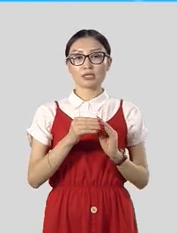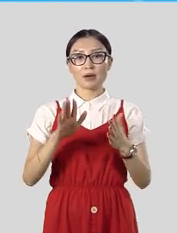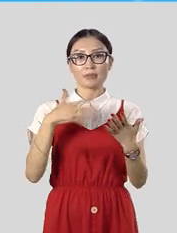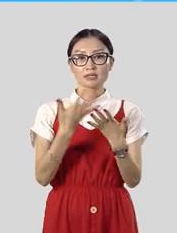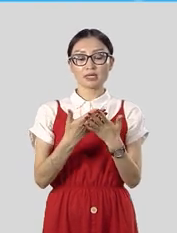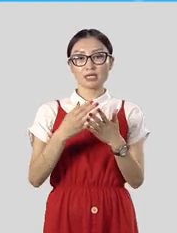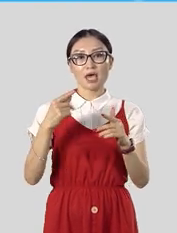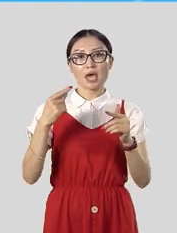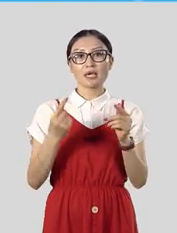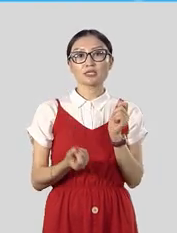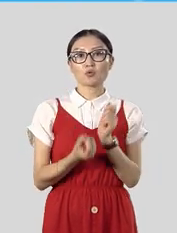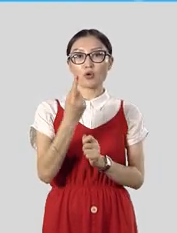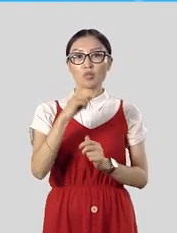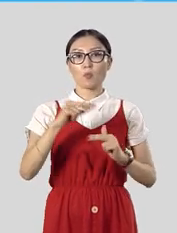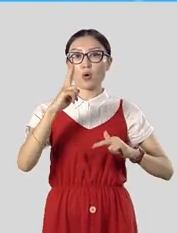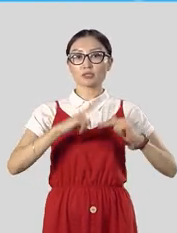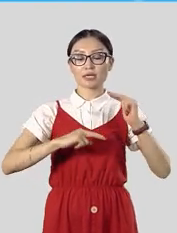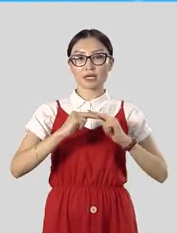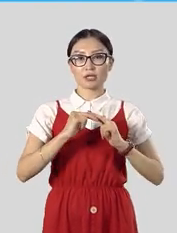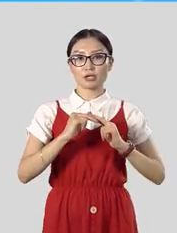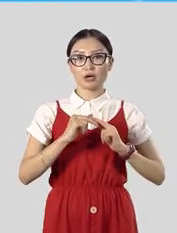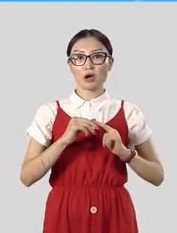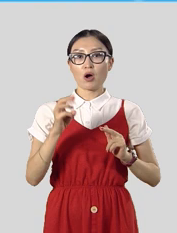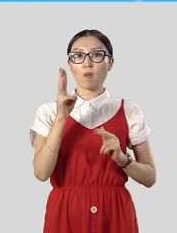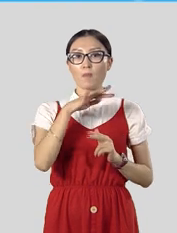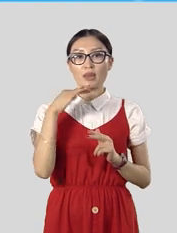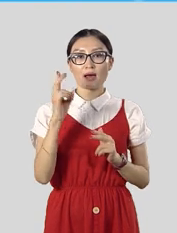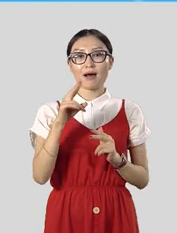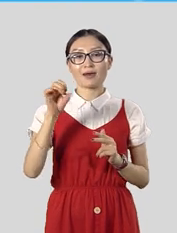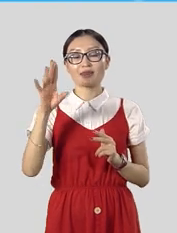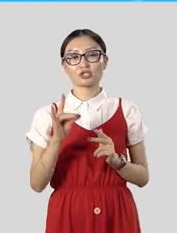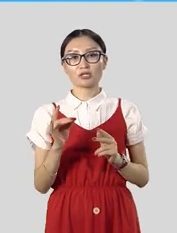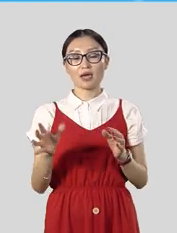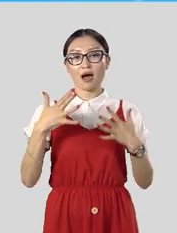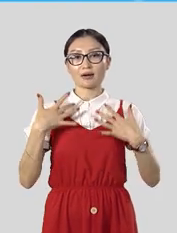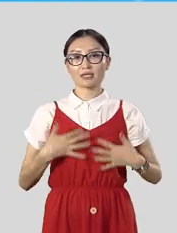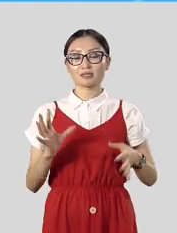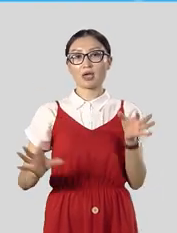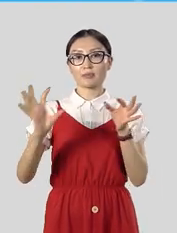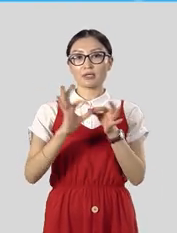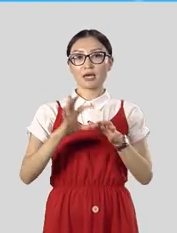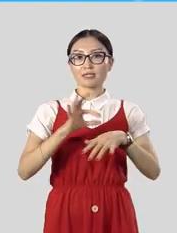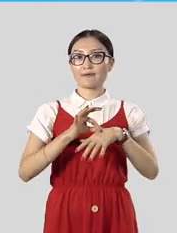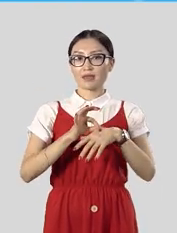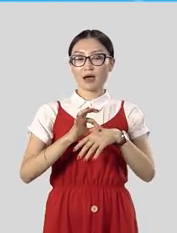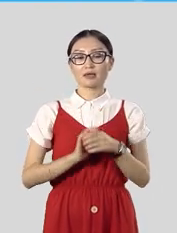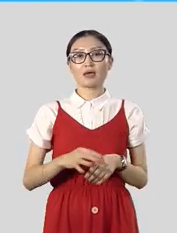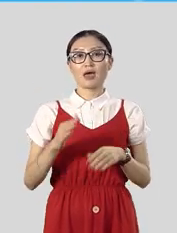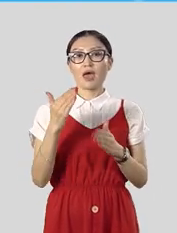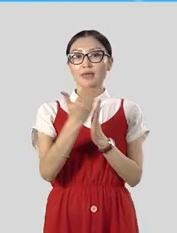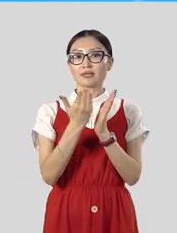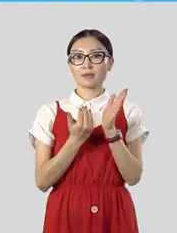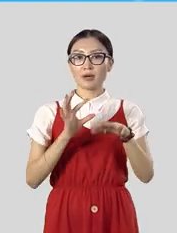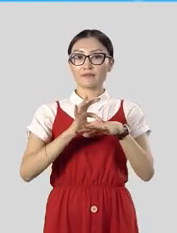происхождение, исходные по строению в многоклеточном организме, объединяются в ткани. Типы